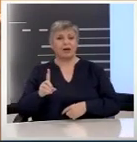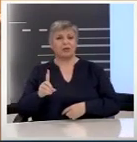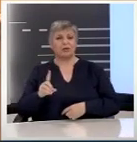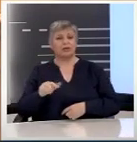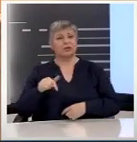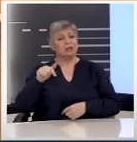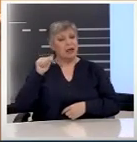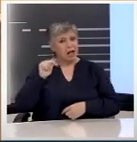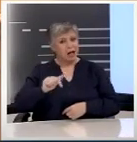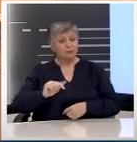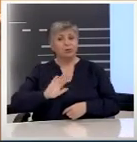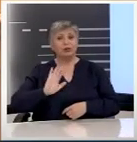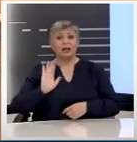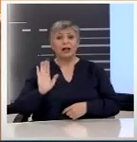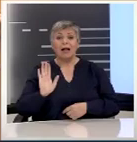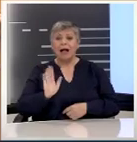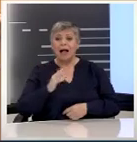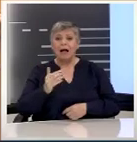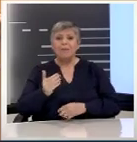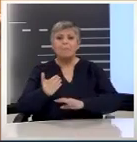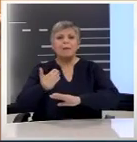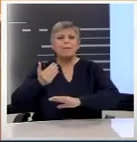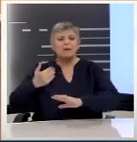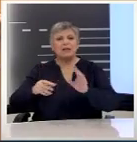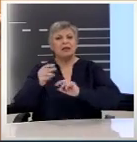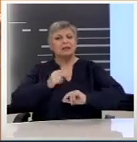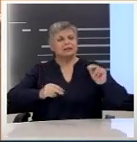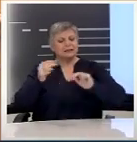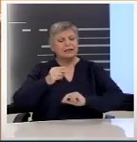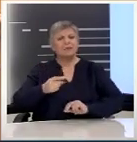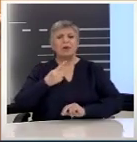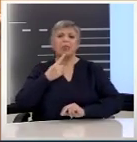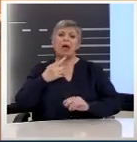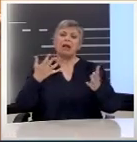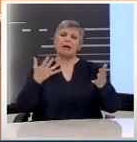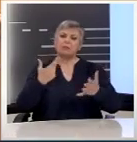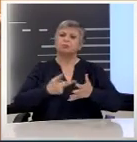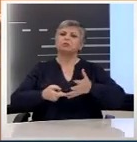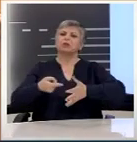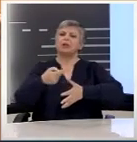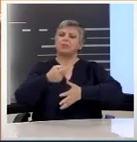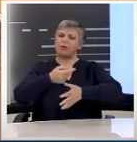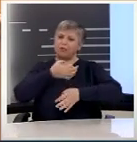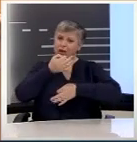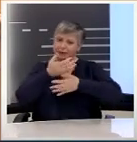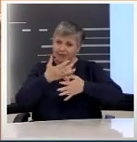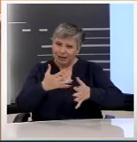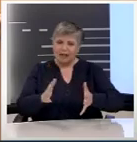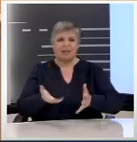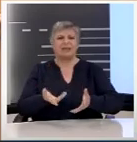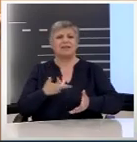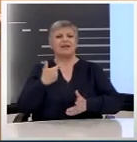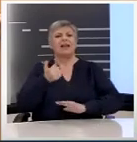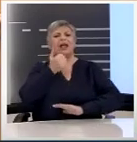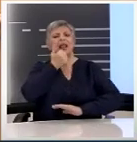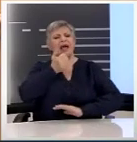να δικαιολογήσω και υπερβολές και αστοχίες και παραπλανητικά σχόλια.